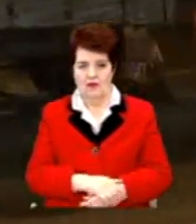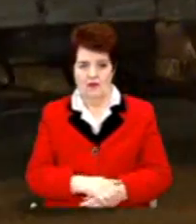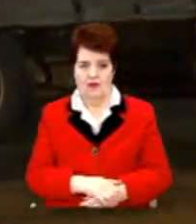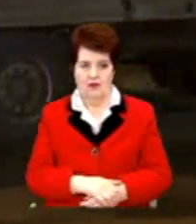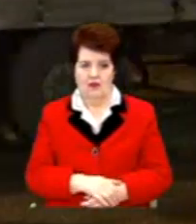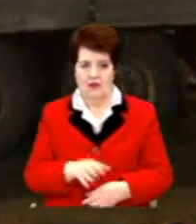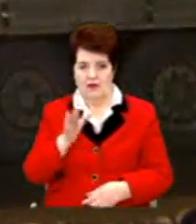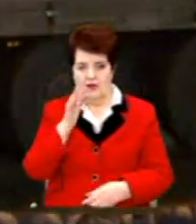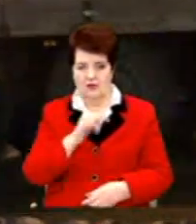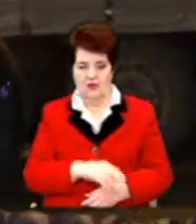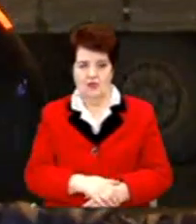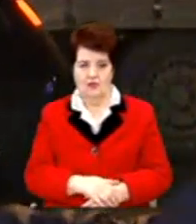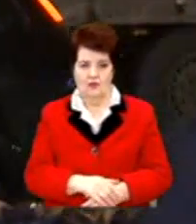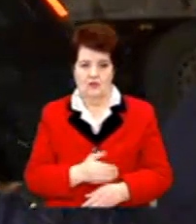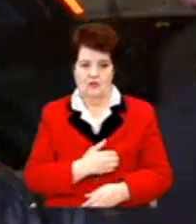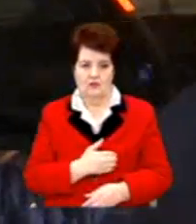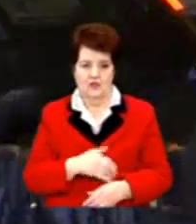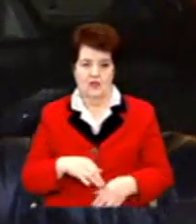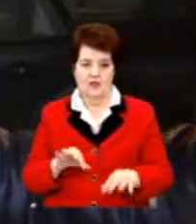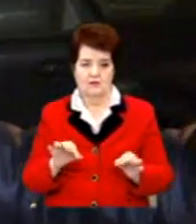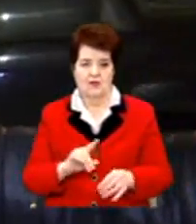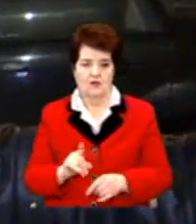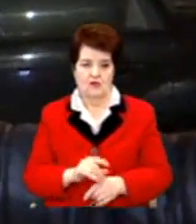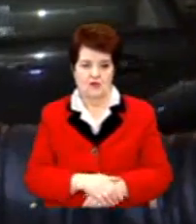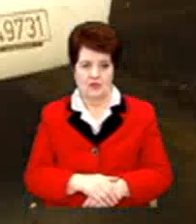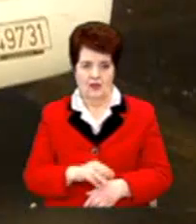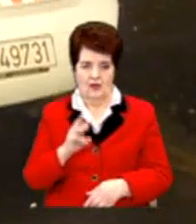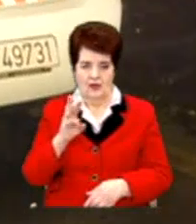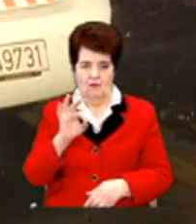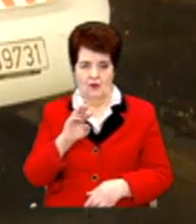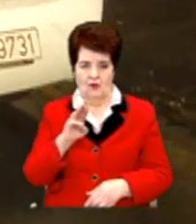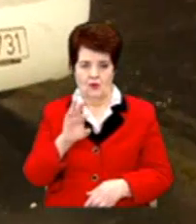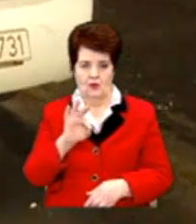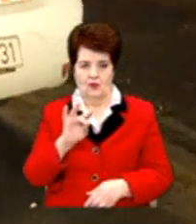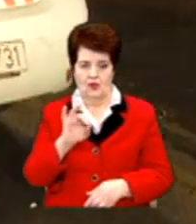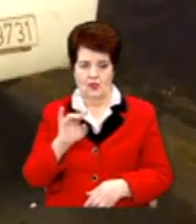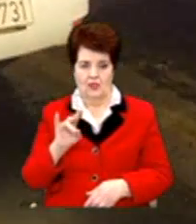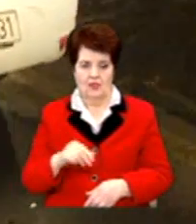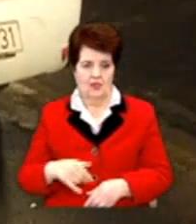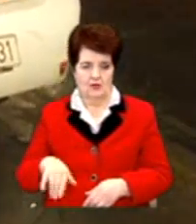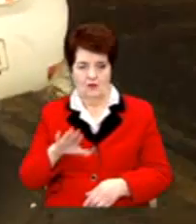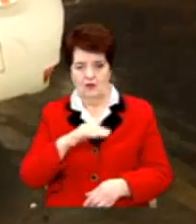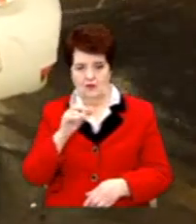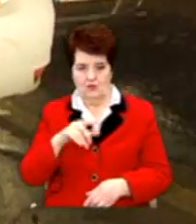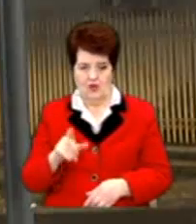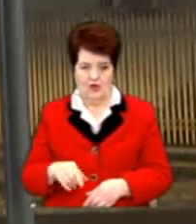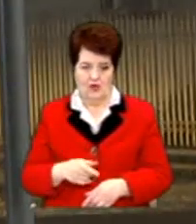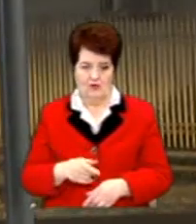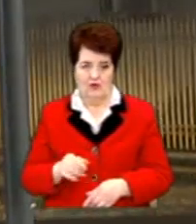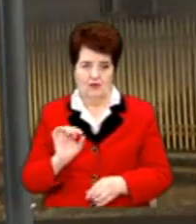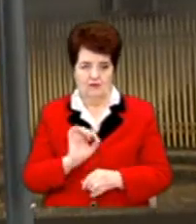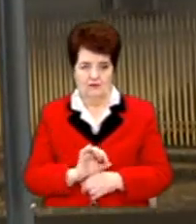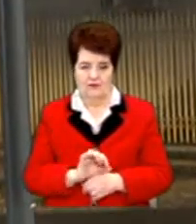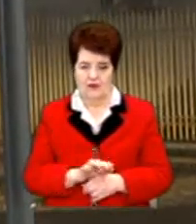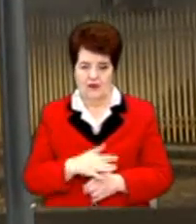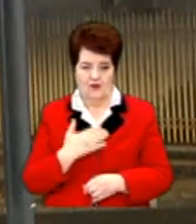La Chișinău. Ce aveți? Ce transportați? Am văzut? Motorină. Nu toată lumea a fost de acord că măsura restricționării traficului este justificată.